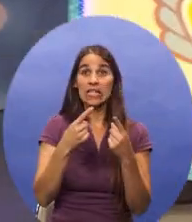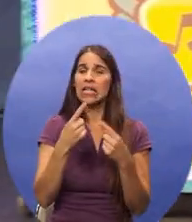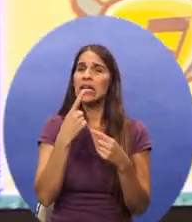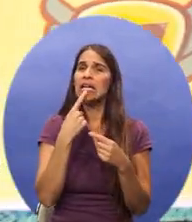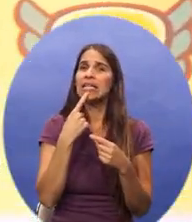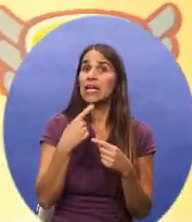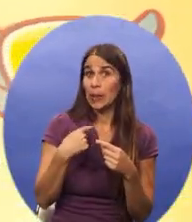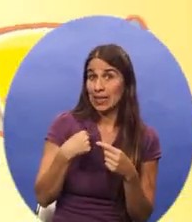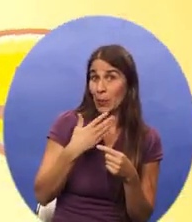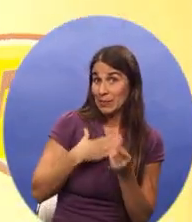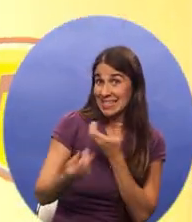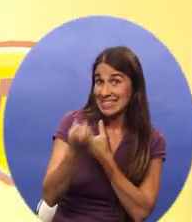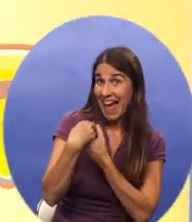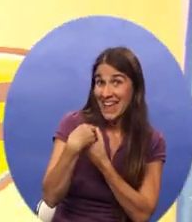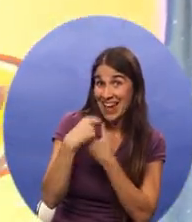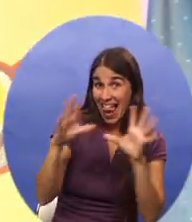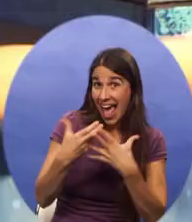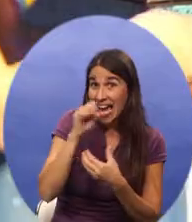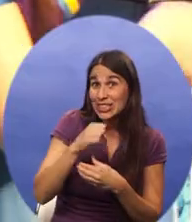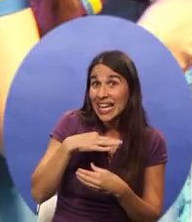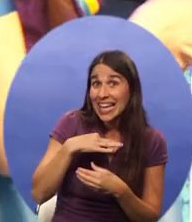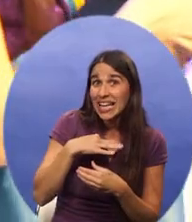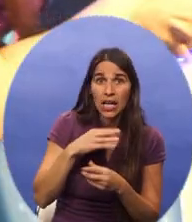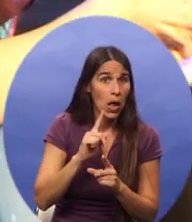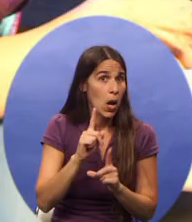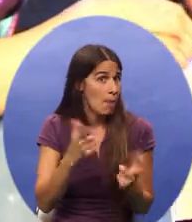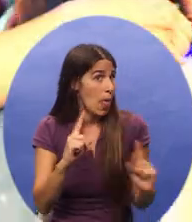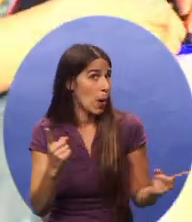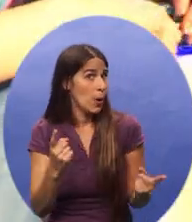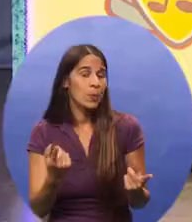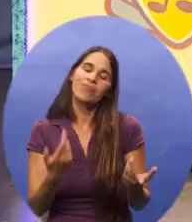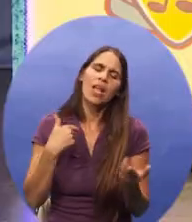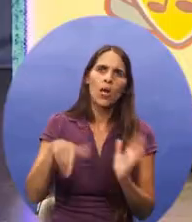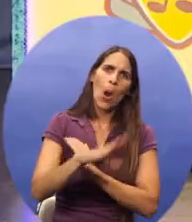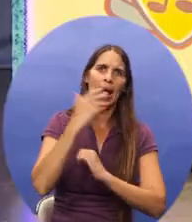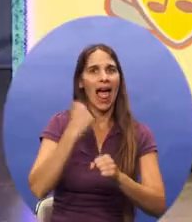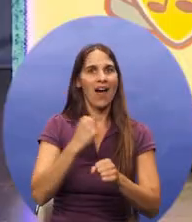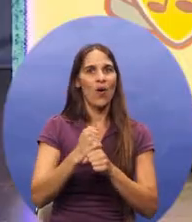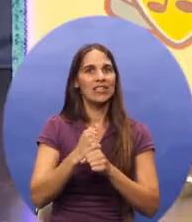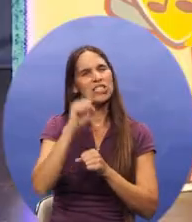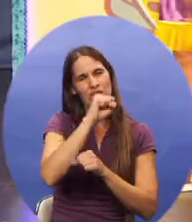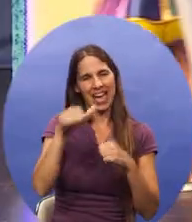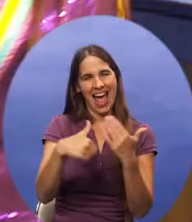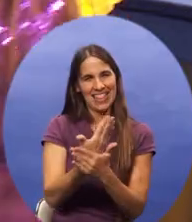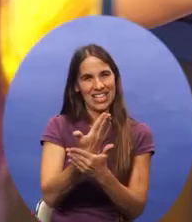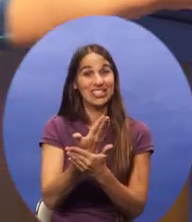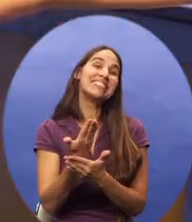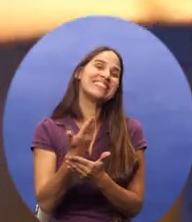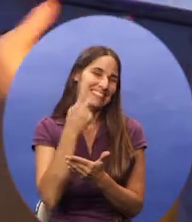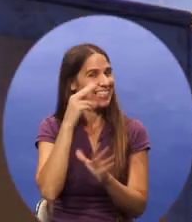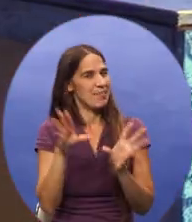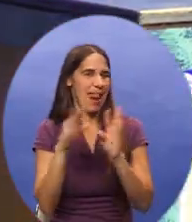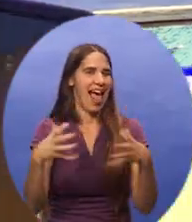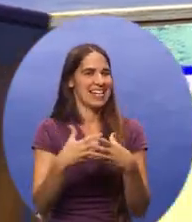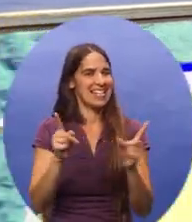סו, לא, סי. תגידו לי, מישהו רוצה להצטרף ללהקה שלי? לא, לא מלא. טוב, אני הולך לעבוד על שיר חדש.